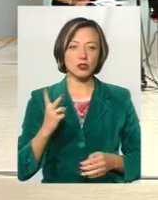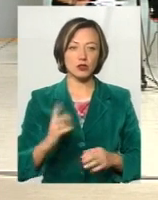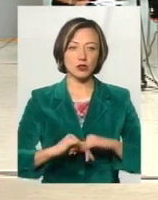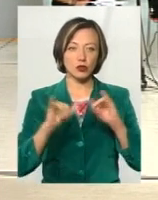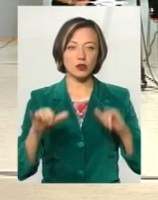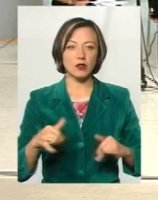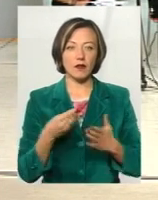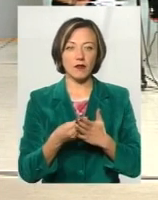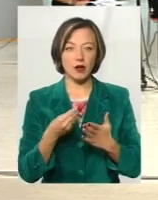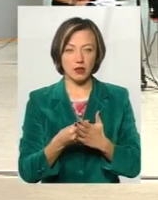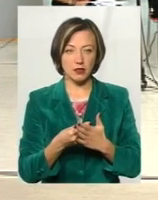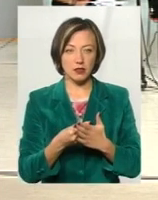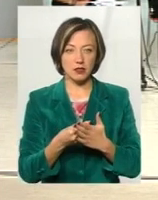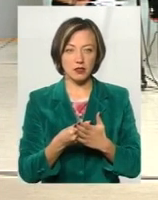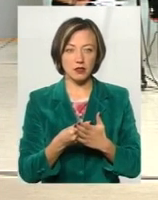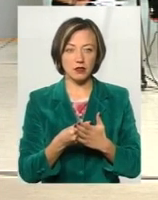вартість.